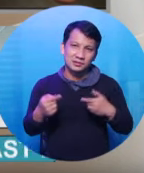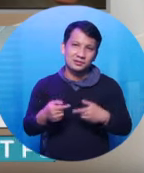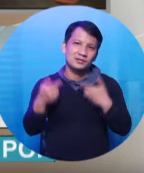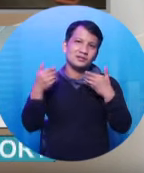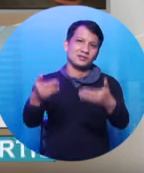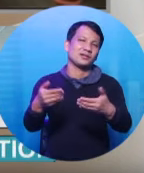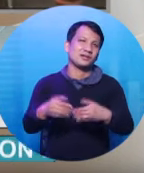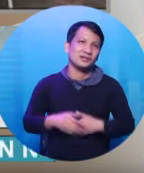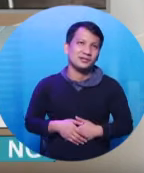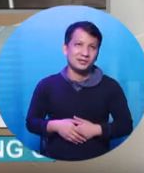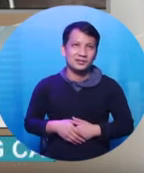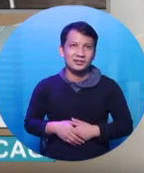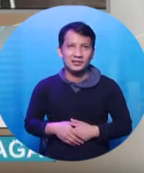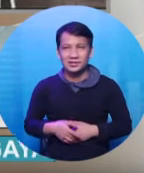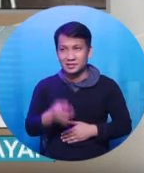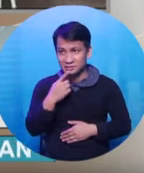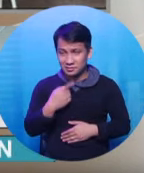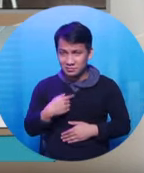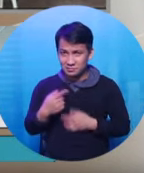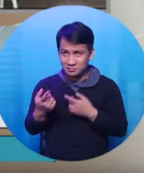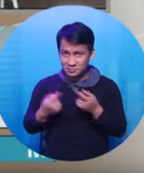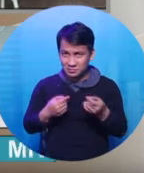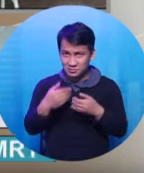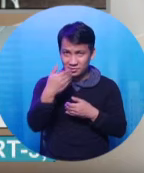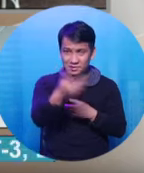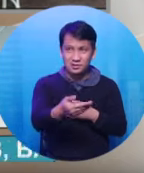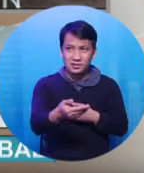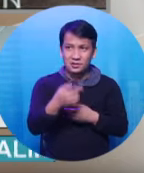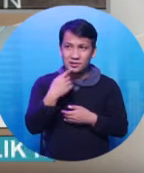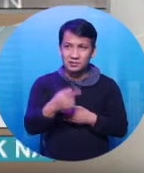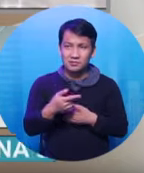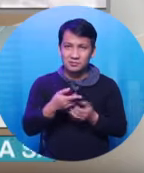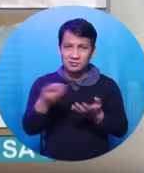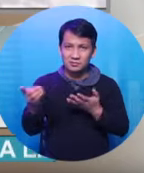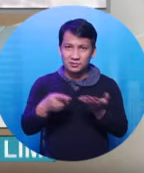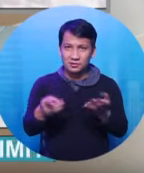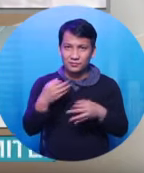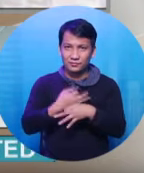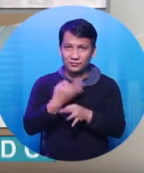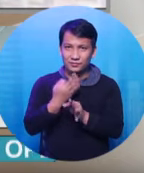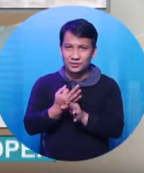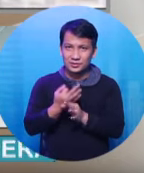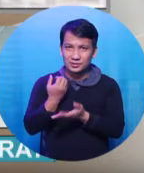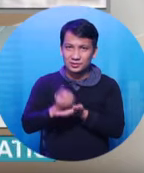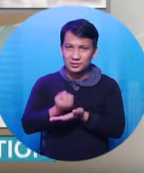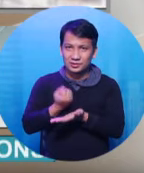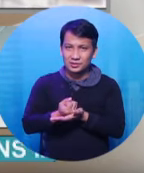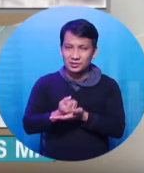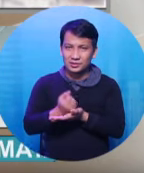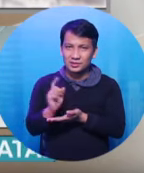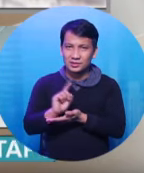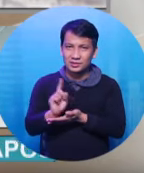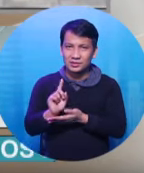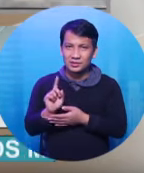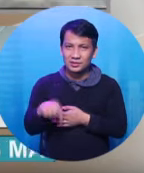Oh, so yan po ba kayo po per delivery o naka-fix yung sahod ninyo?